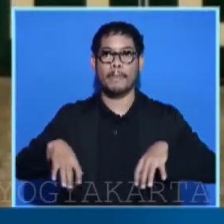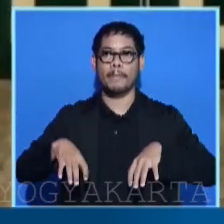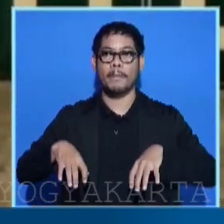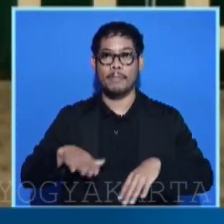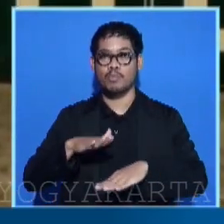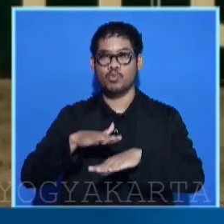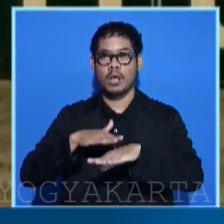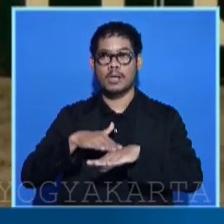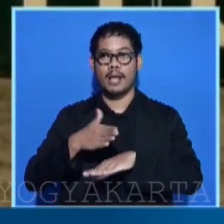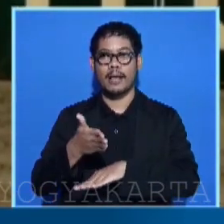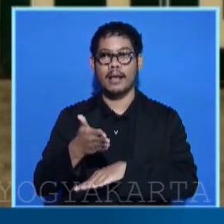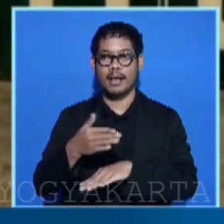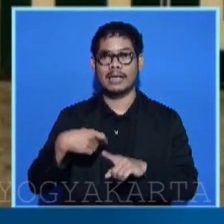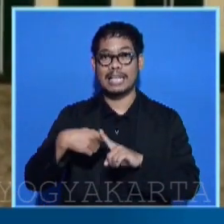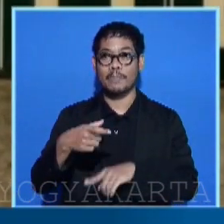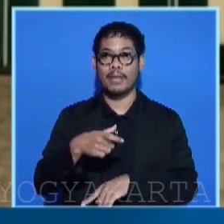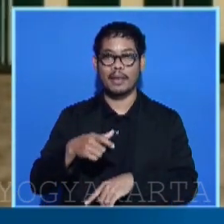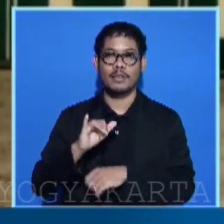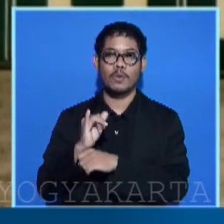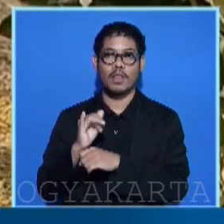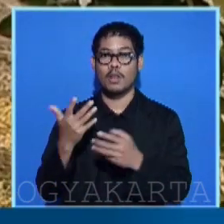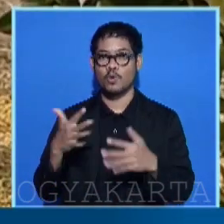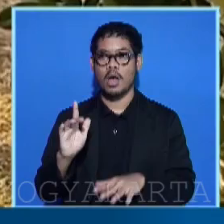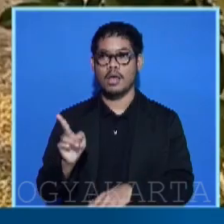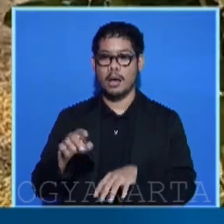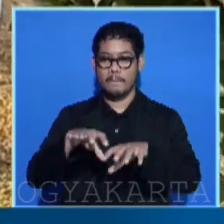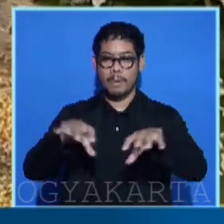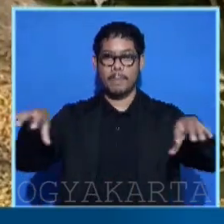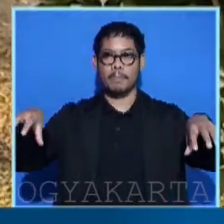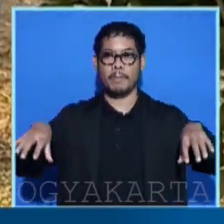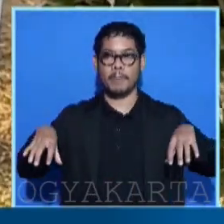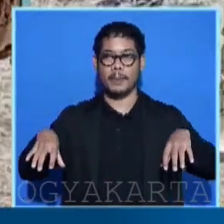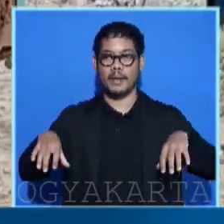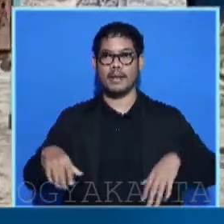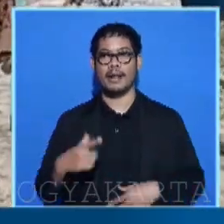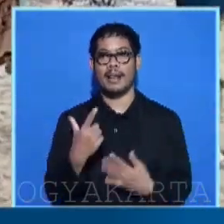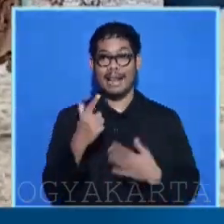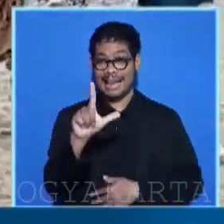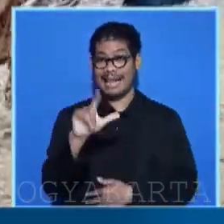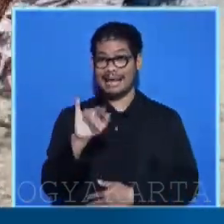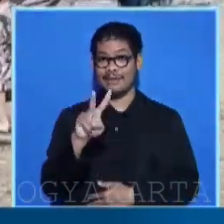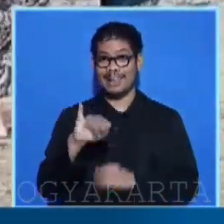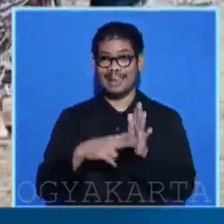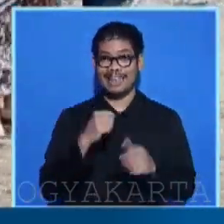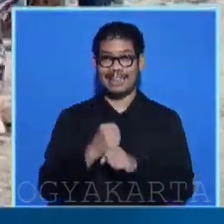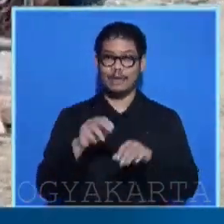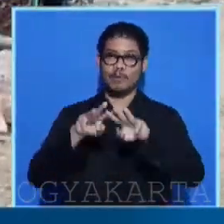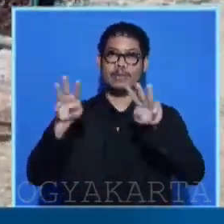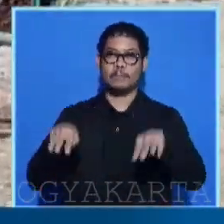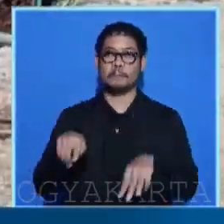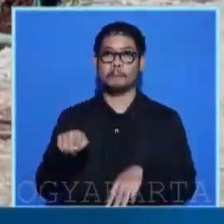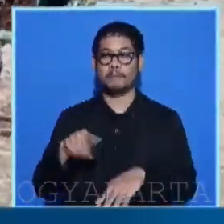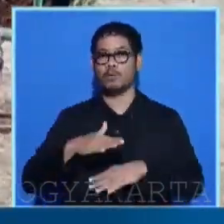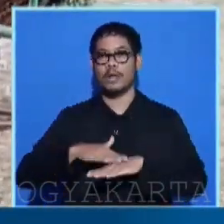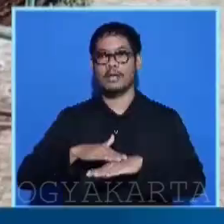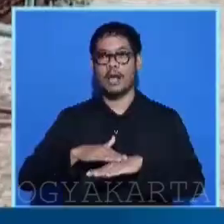setiap kemantren di Kota Yogyakarta. Living Museum menjadi kegiatan berbasis budaya, seperti Living Museum Jeron